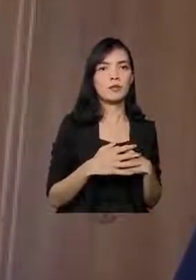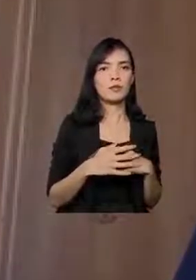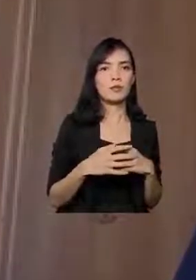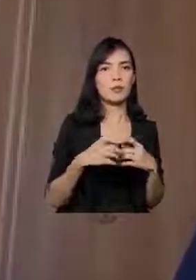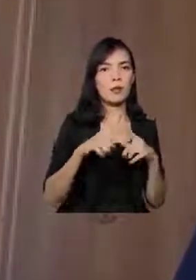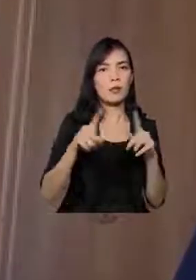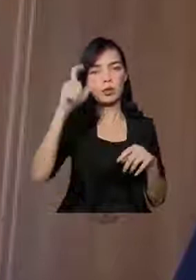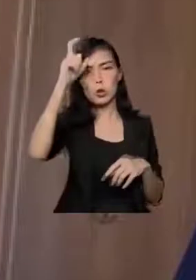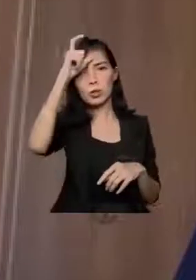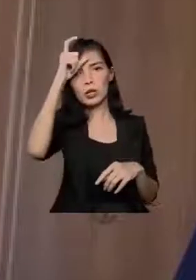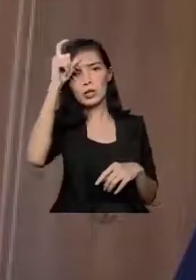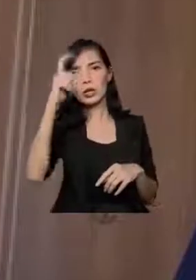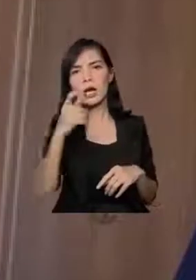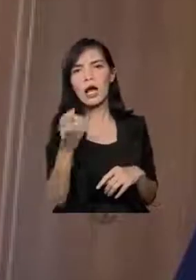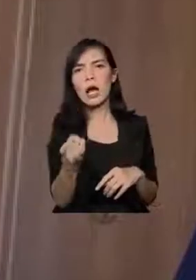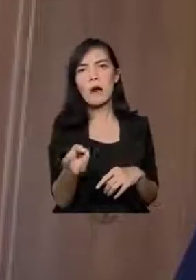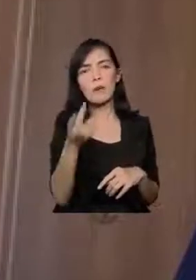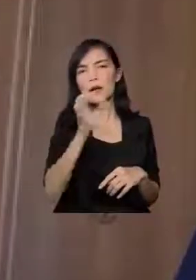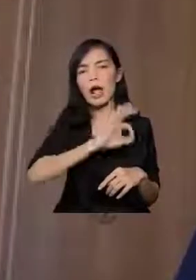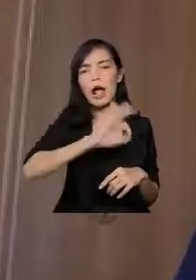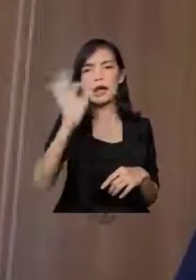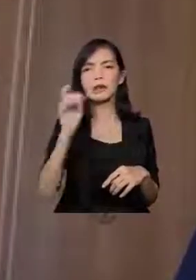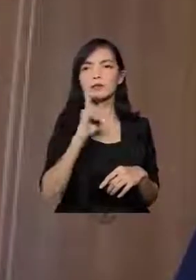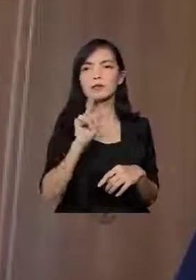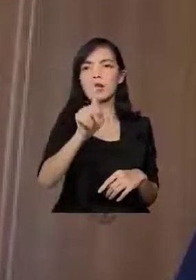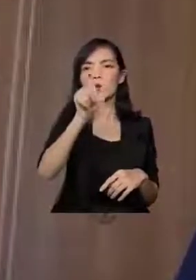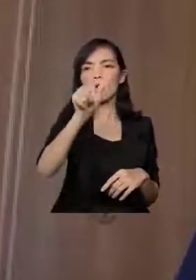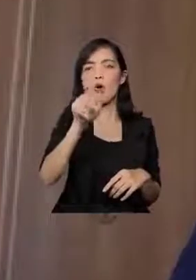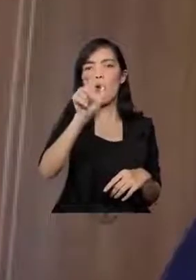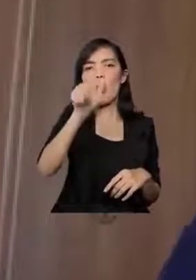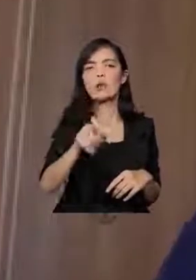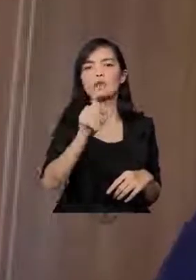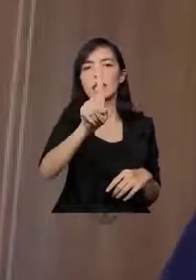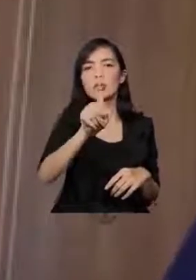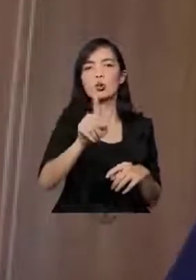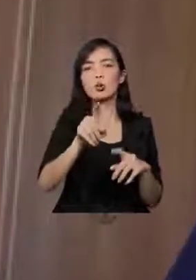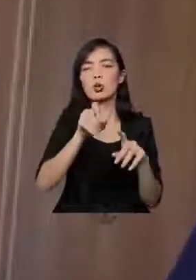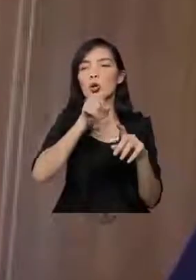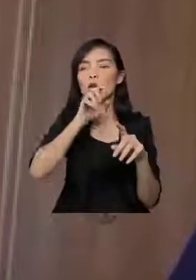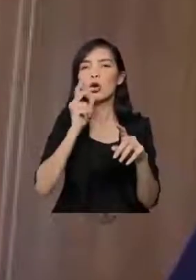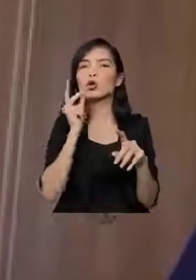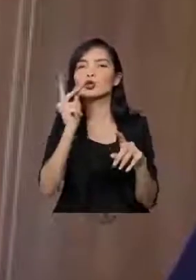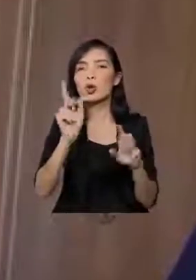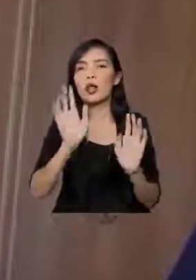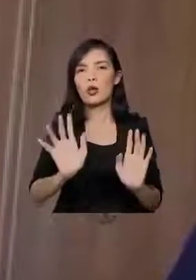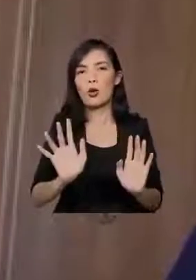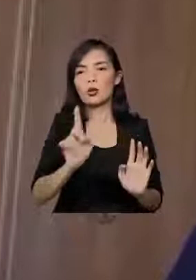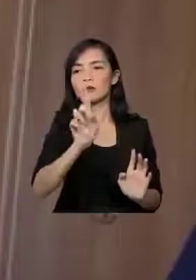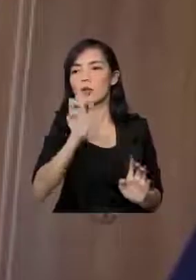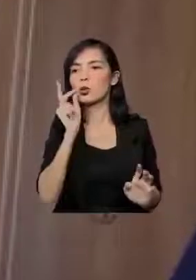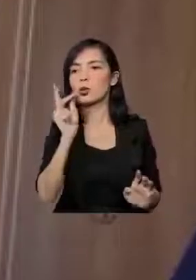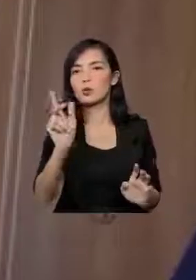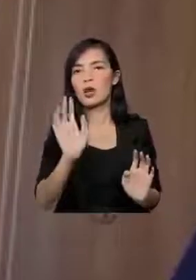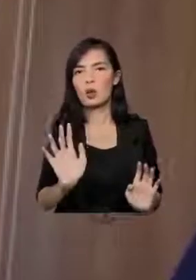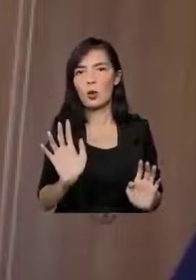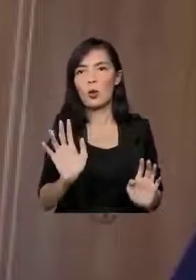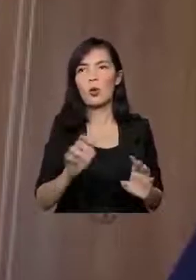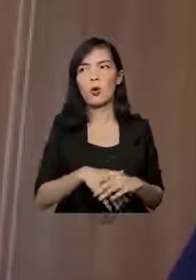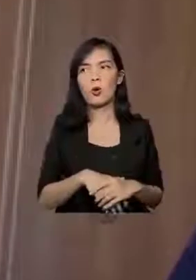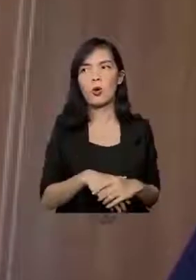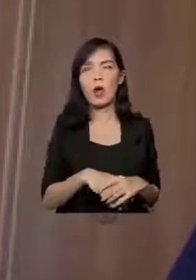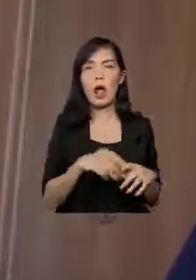tidak ada berhak nyaris tidak ada rujukan lain untuk semua fatwa semua apa namanya